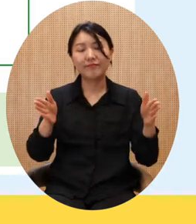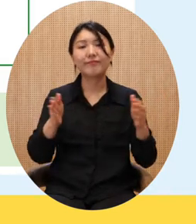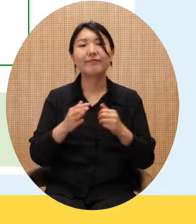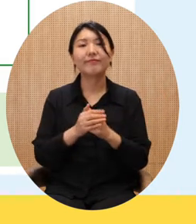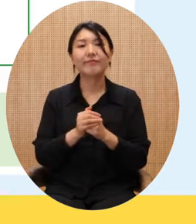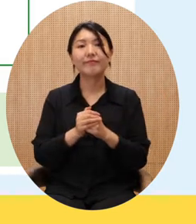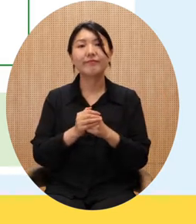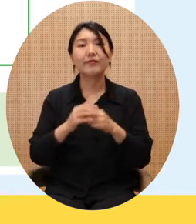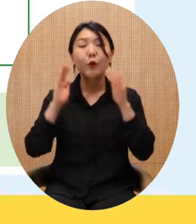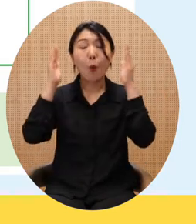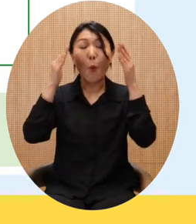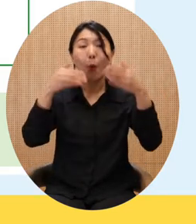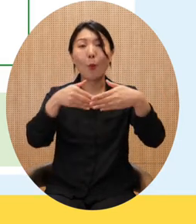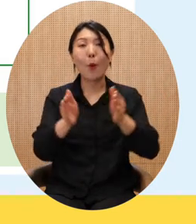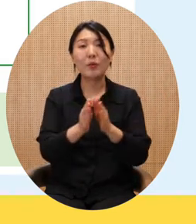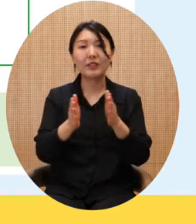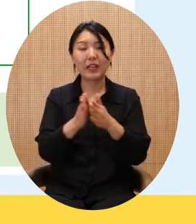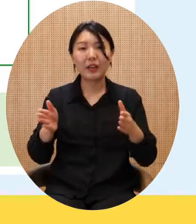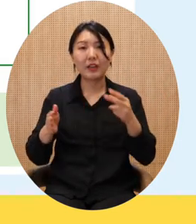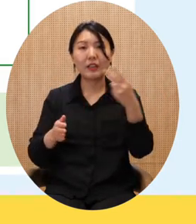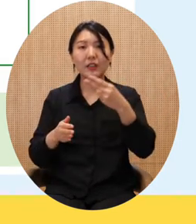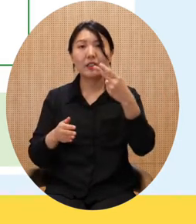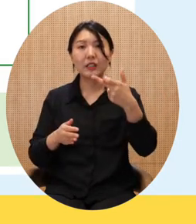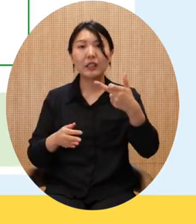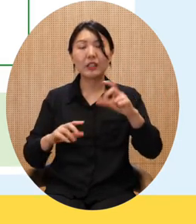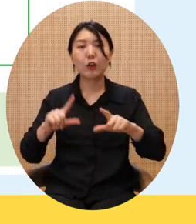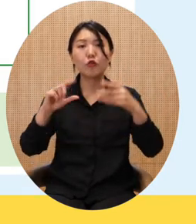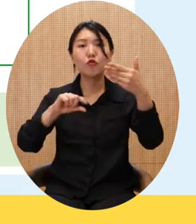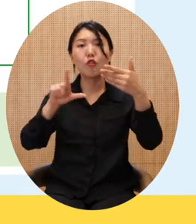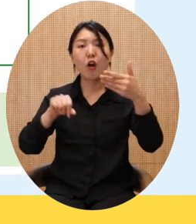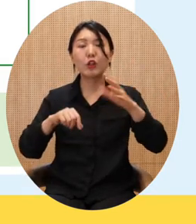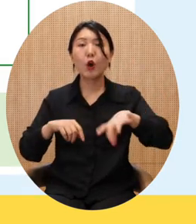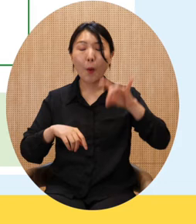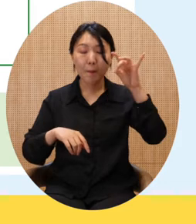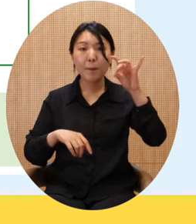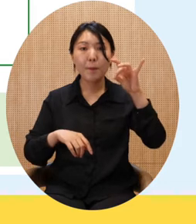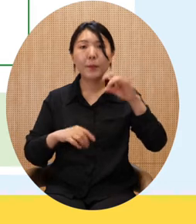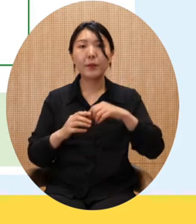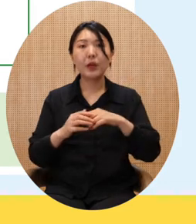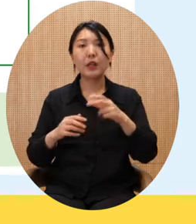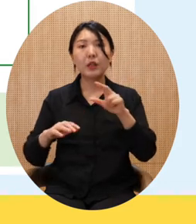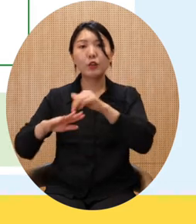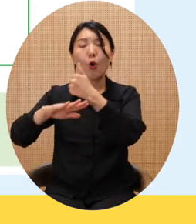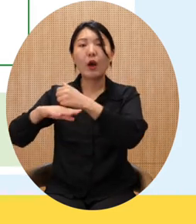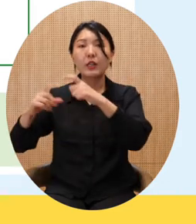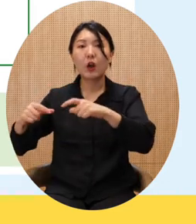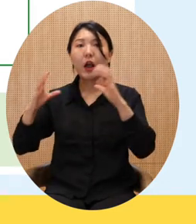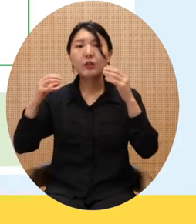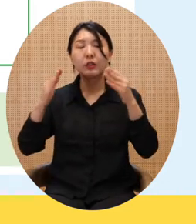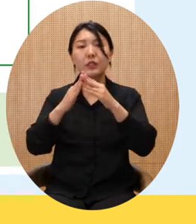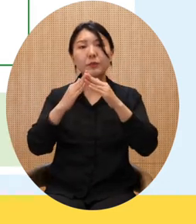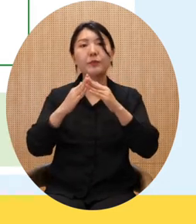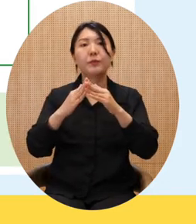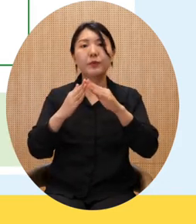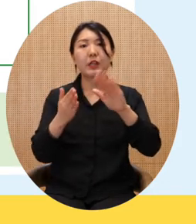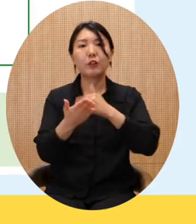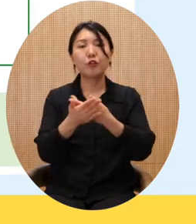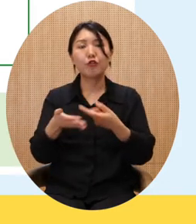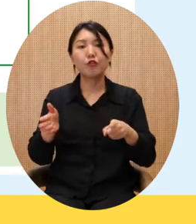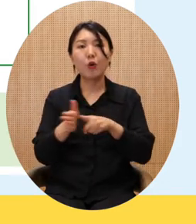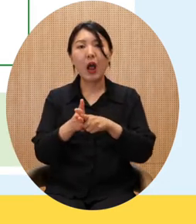모임을 시작으로 2017년 9월 처음으로 정황지역 아동 주거권 개선을 위한 정책